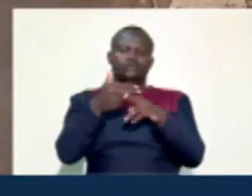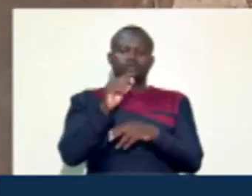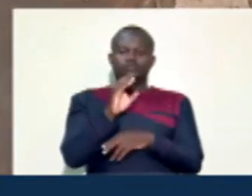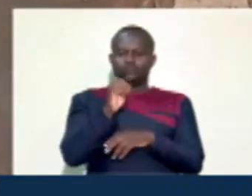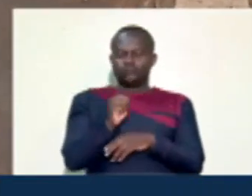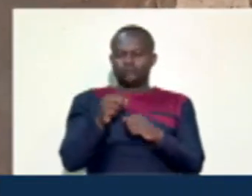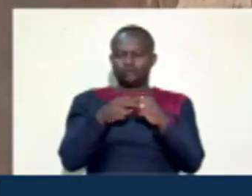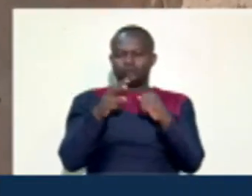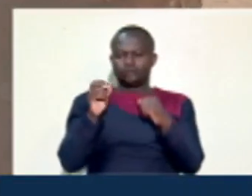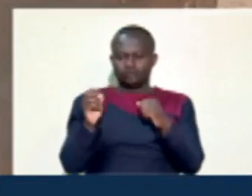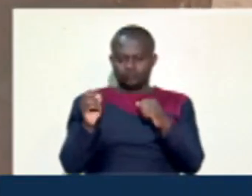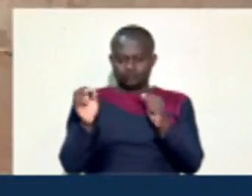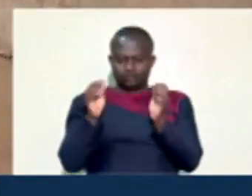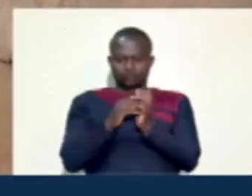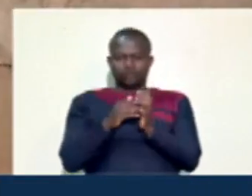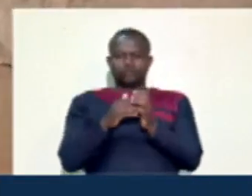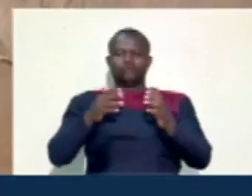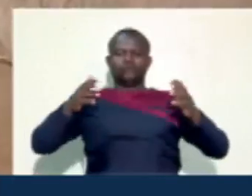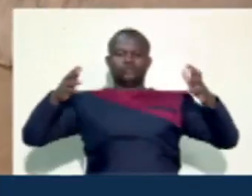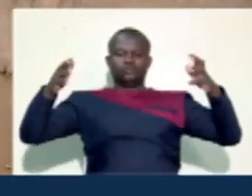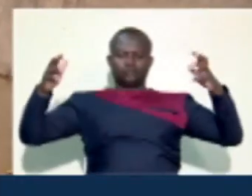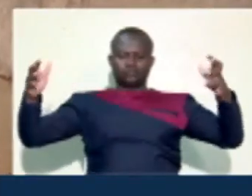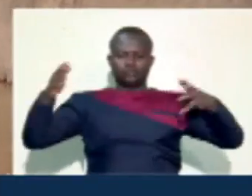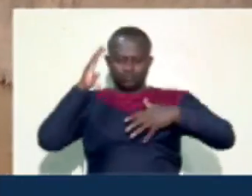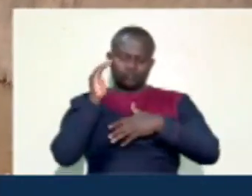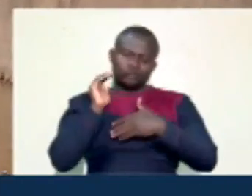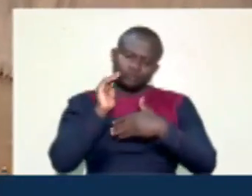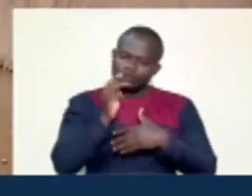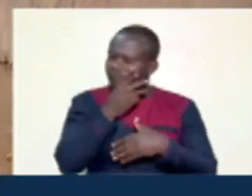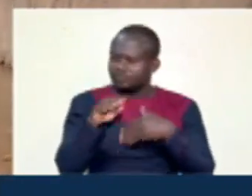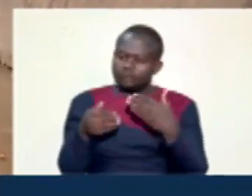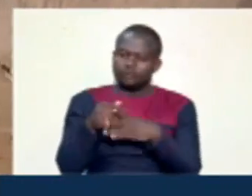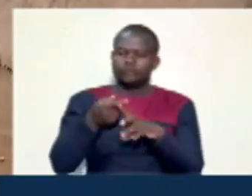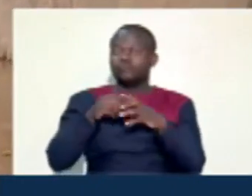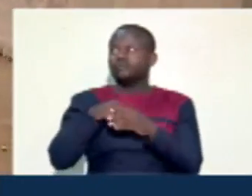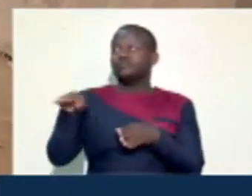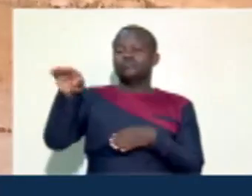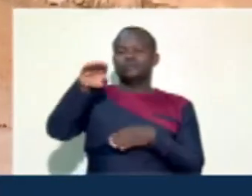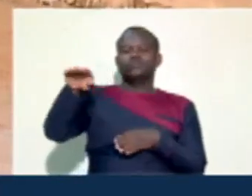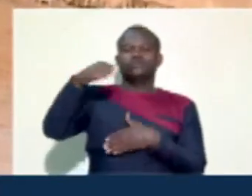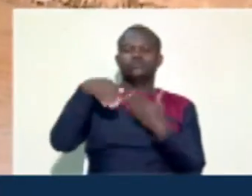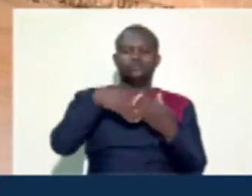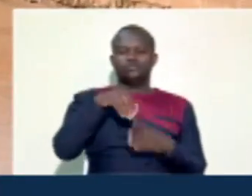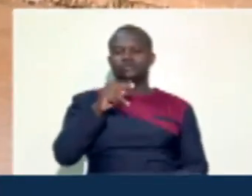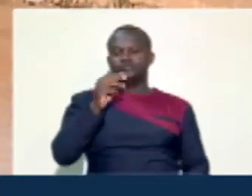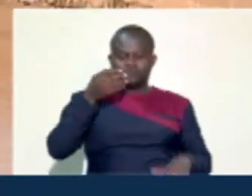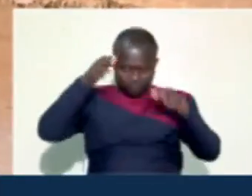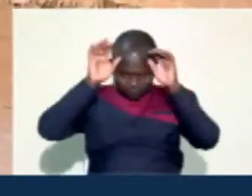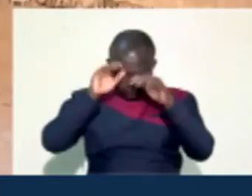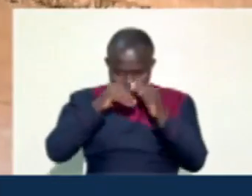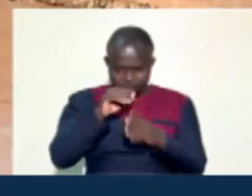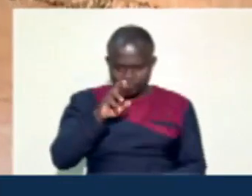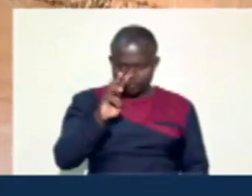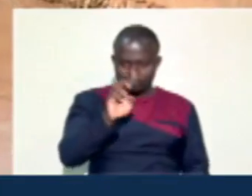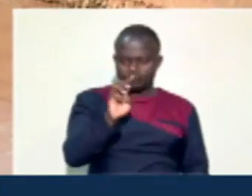santimetero 70 ndetse tunakigire Kigali kugira ngo amazi yose aturuka ruguru mu bice bya ruguru, mu bice bya za Nyamirambo,